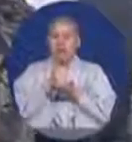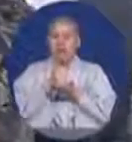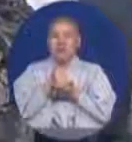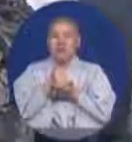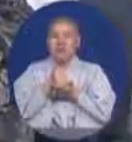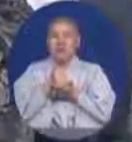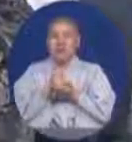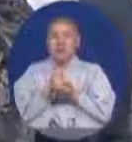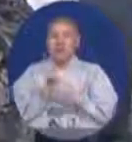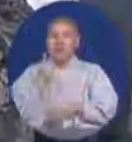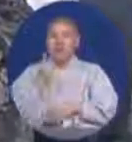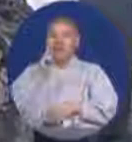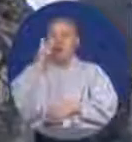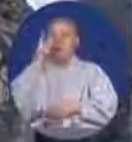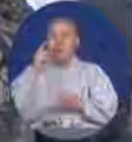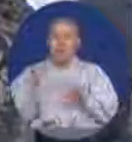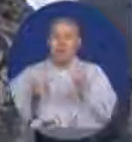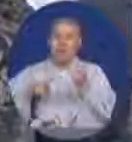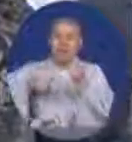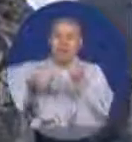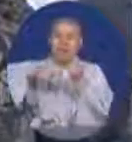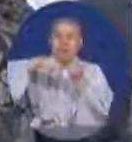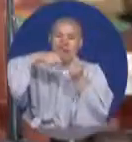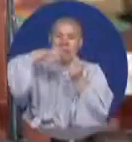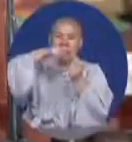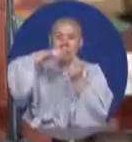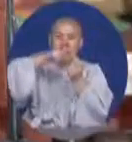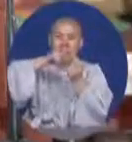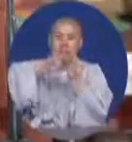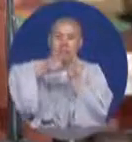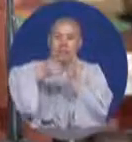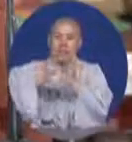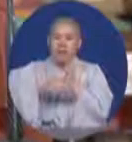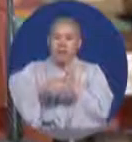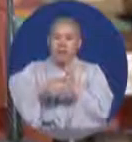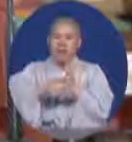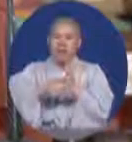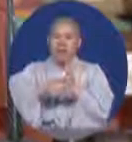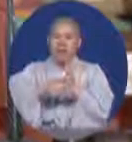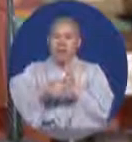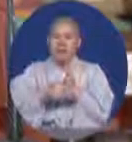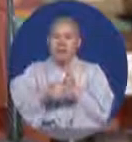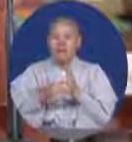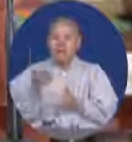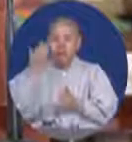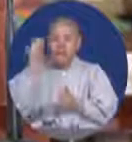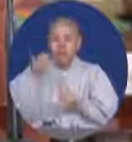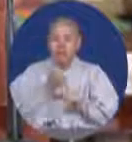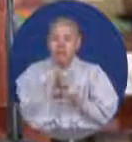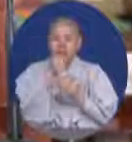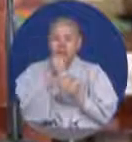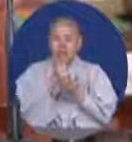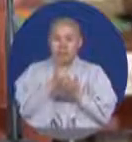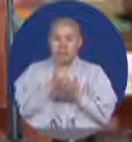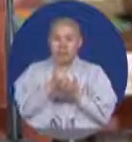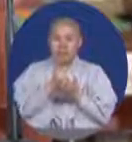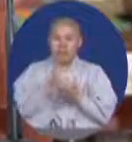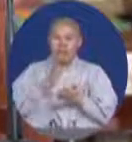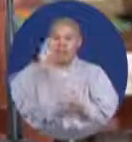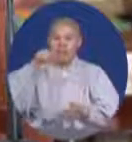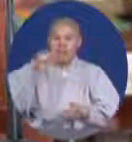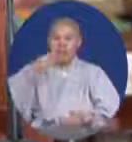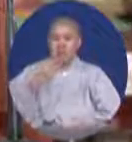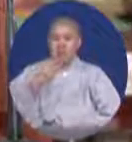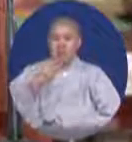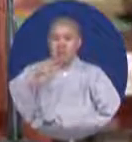저 높은 산에 올라갔는데 그 당시 과거불로 불사